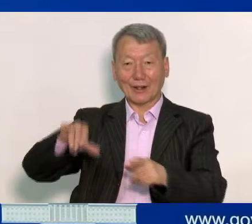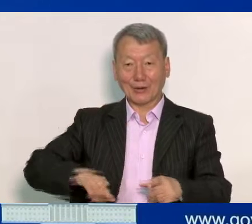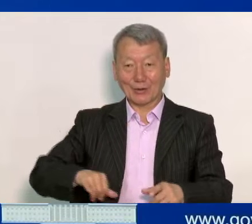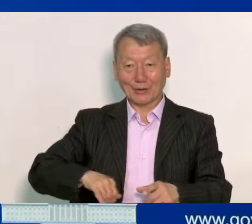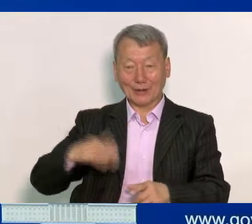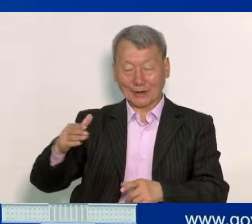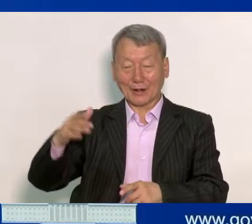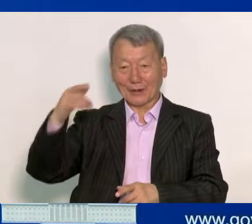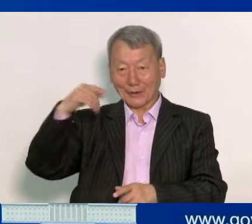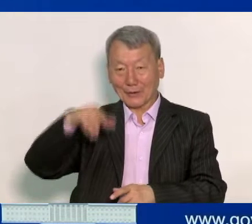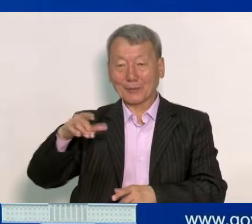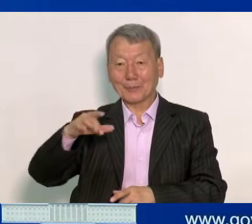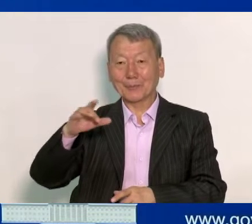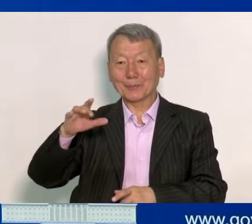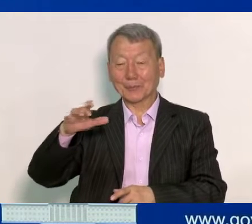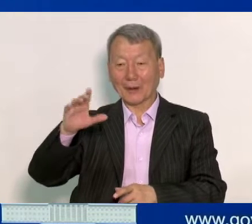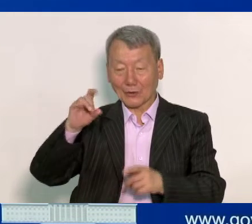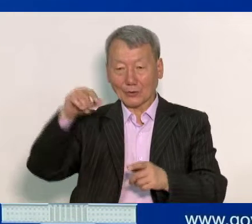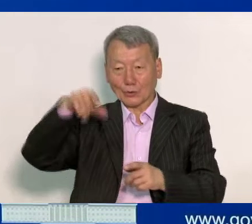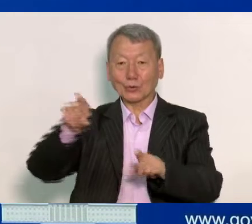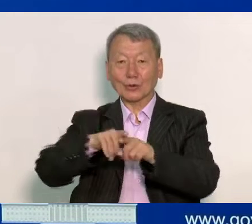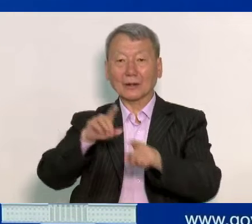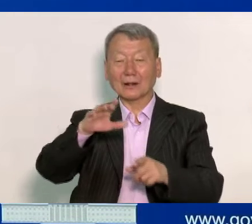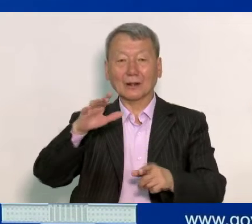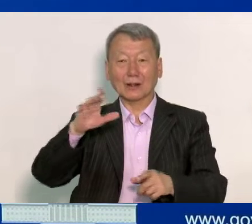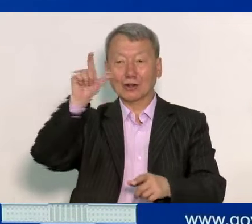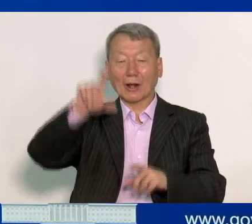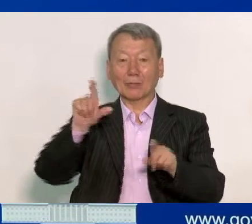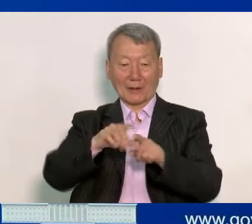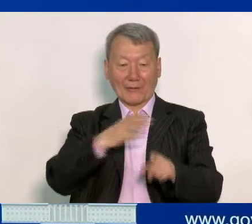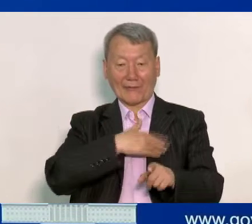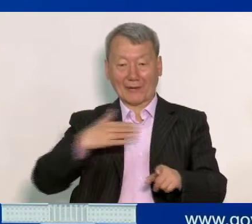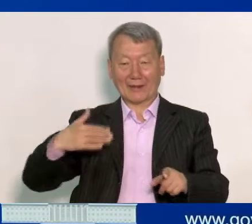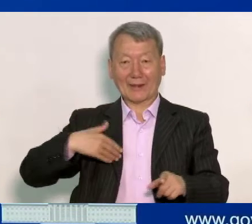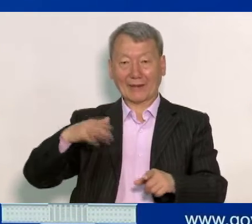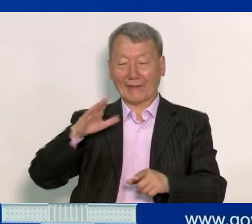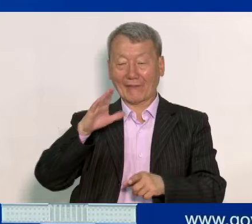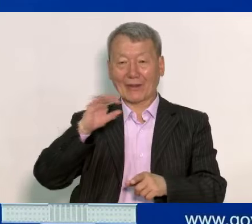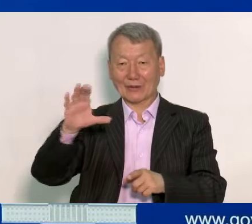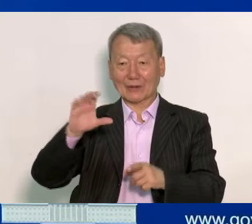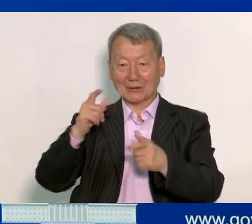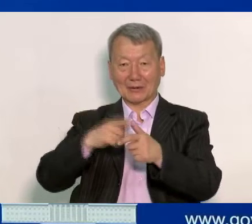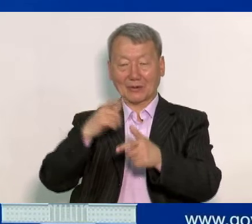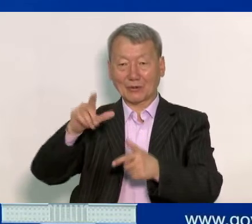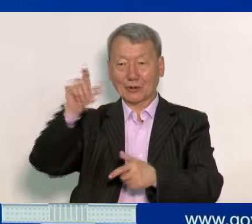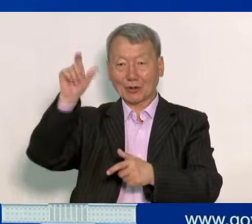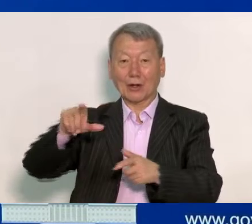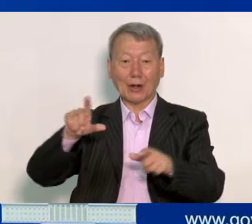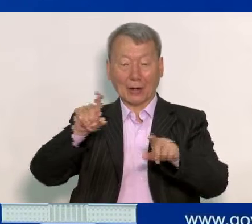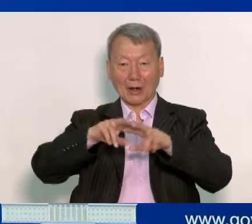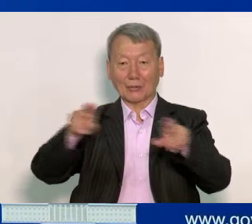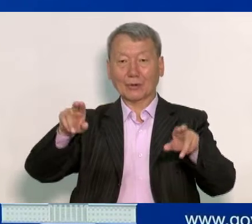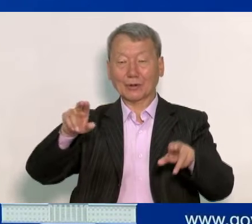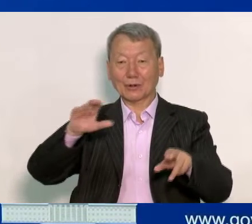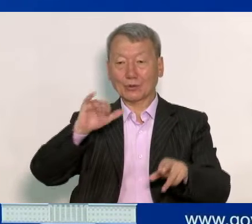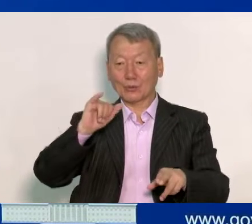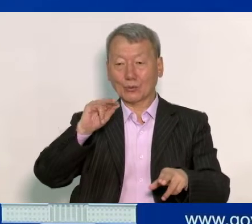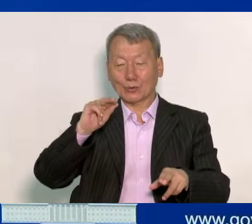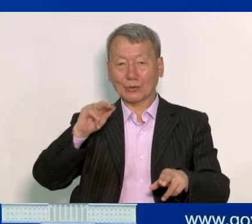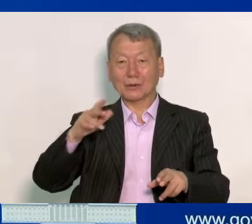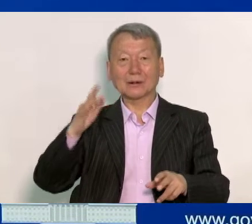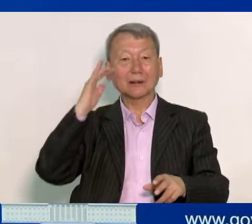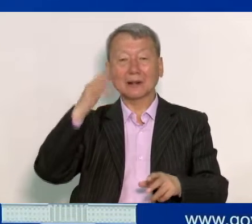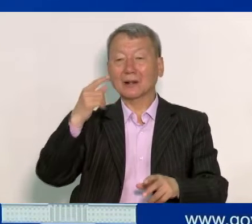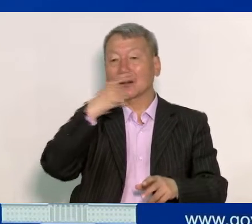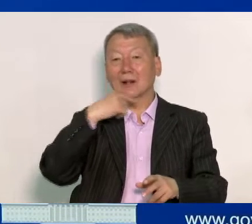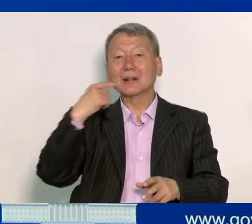кете турган. Андан сырткары ренопневмония, бул дагы вирус чакырат, герпес вирус деп коет. Эми адамдарда кээде мындай учук чыга калып